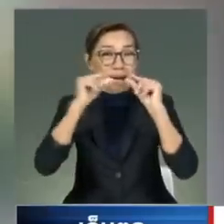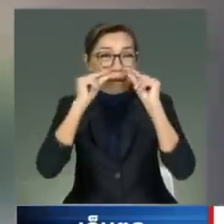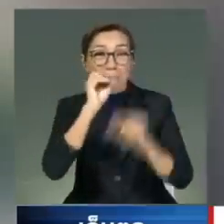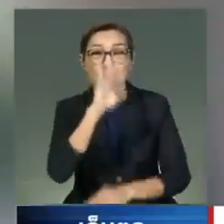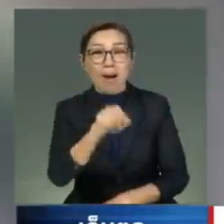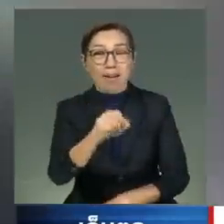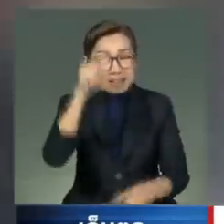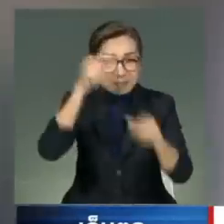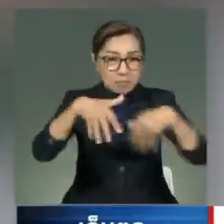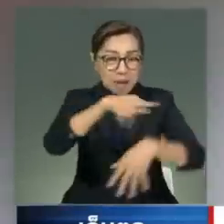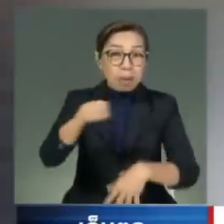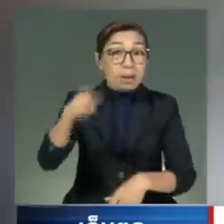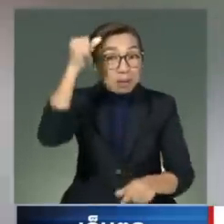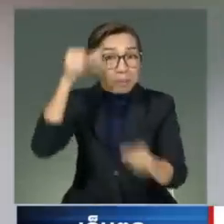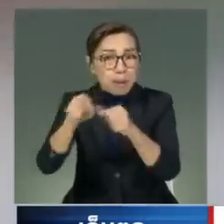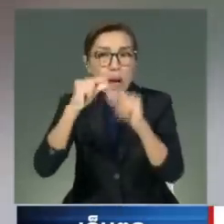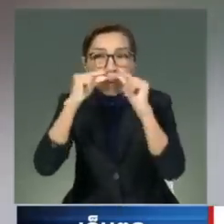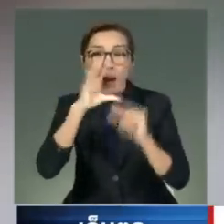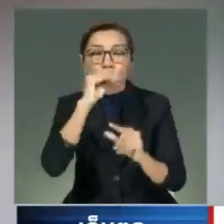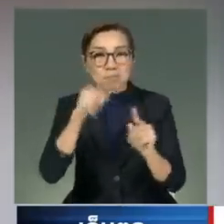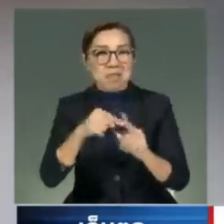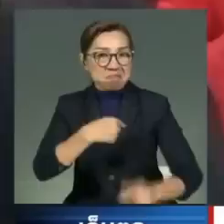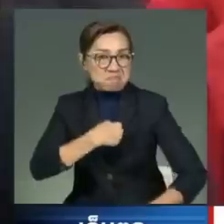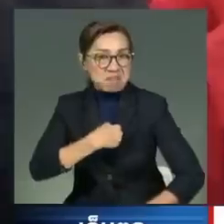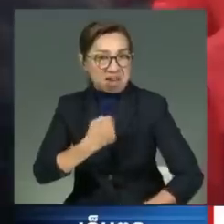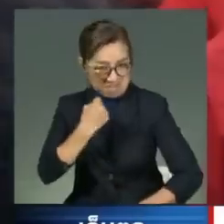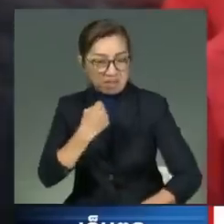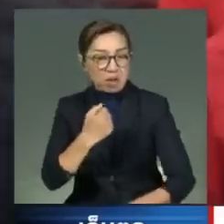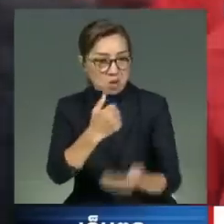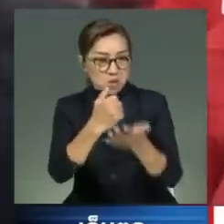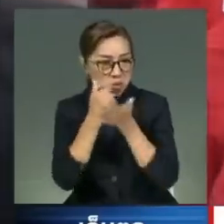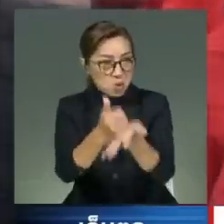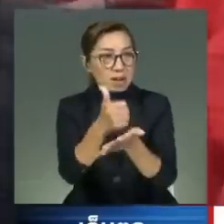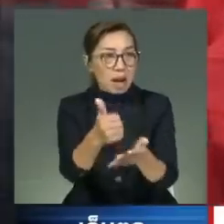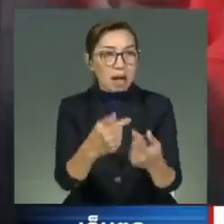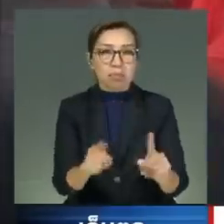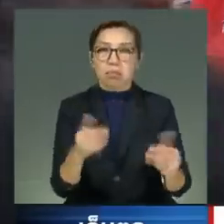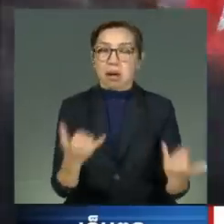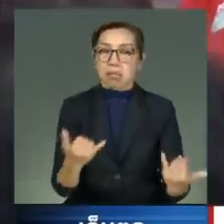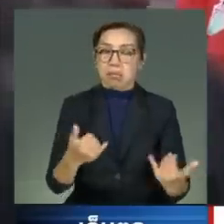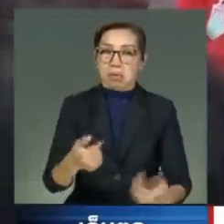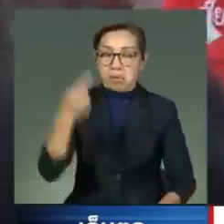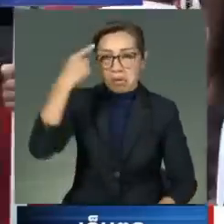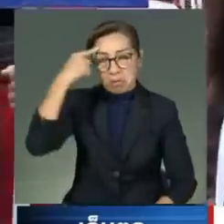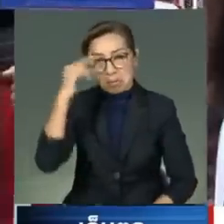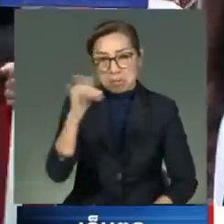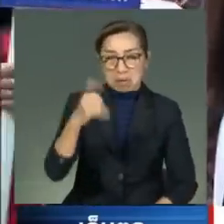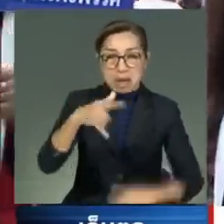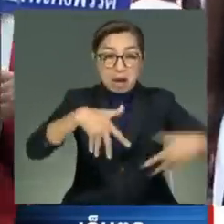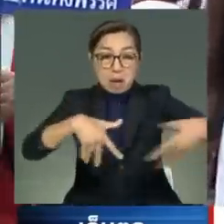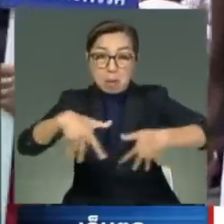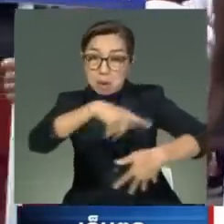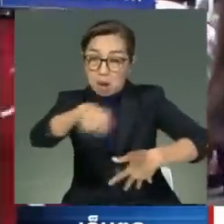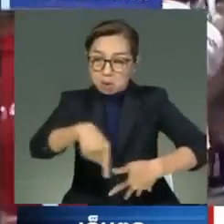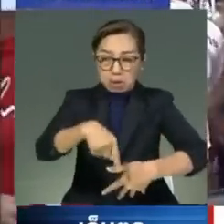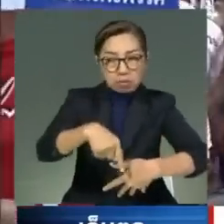วันอยู่บำรุงได้อะไรนะใจถึงพึ่งได้ใช่มั้ยแต่รอบนี้เนี่ยนะคะยังจะใจถึงพึ่งได้อยู่หรือเปล่าแล้วคนหนองแขมคน